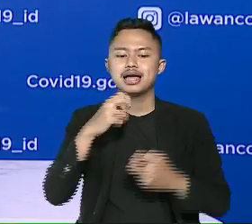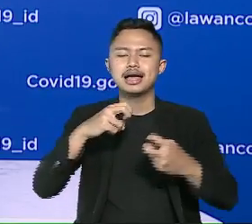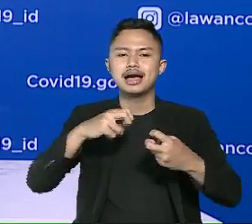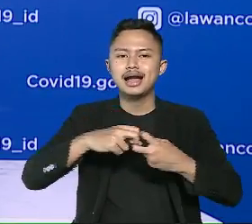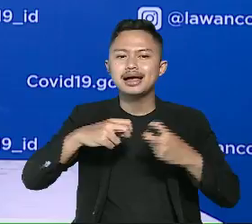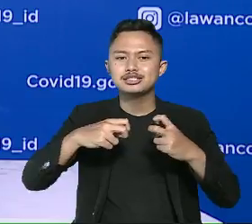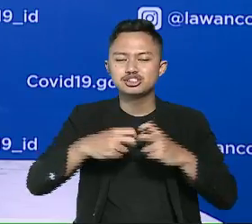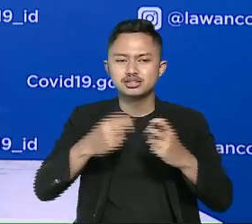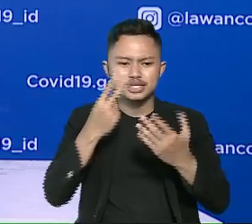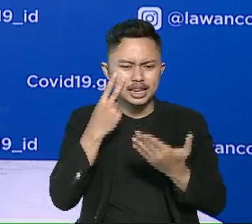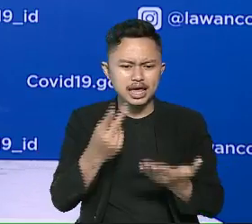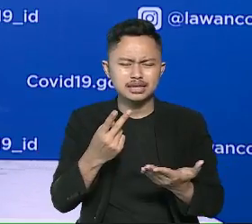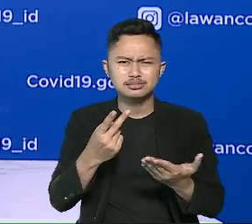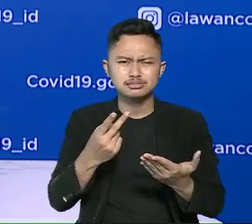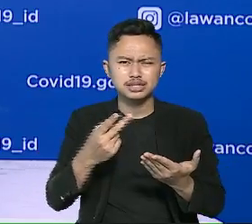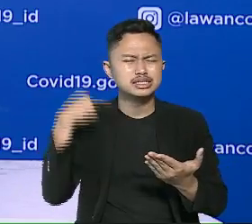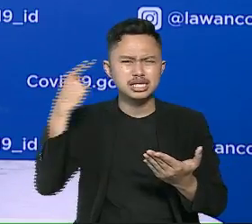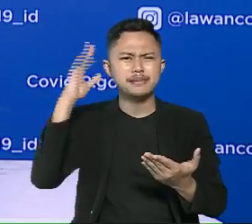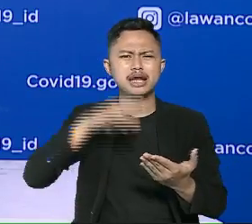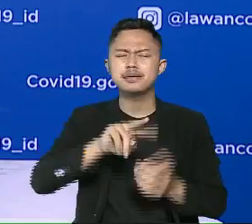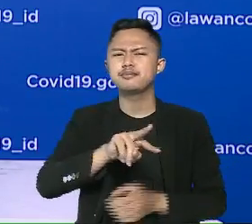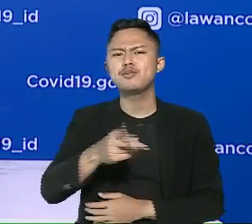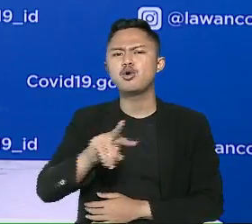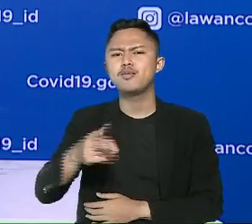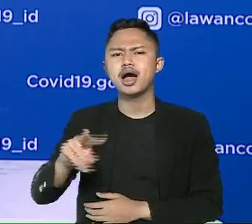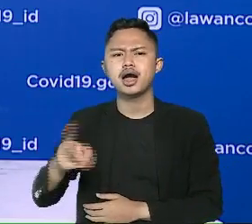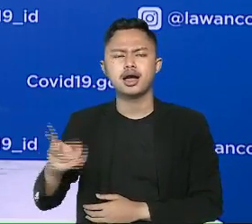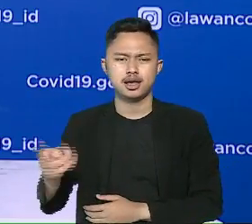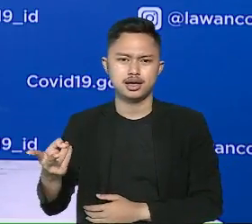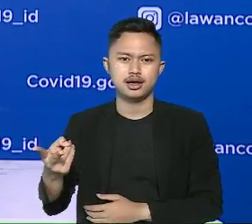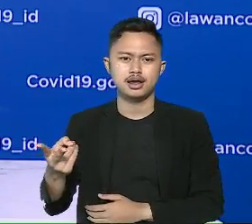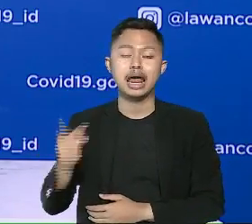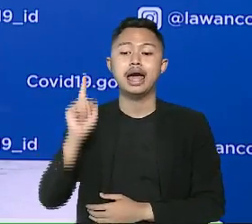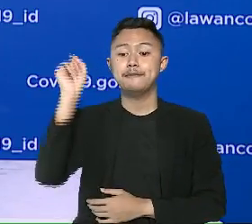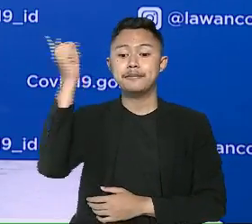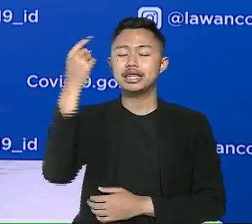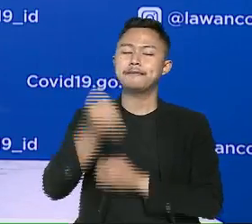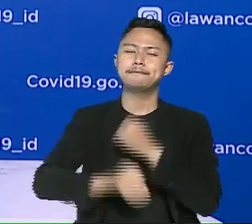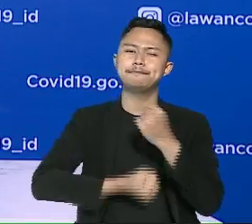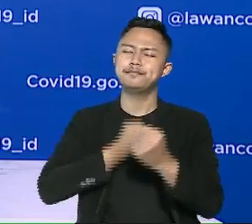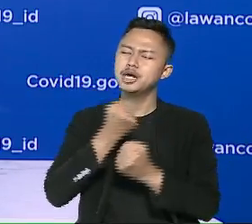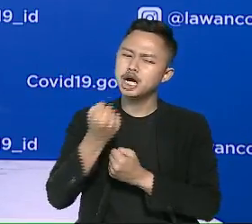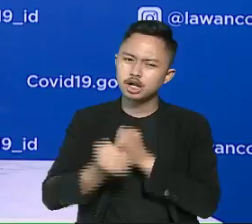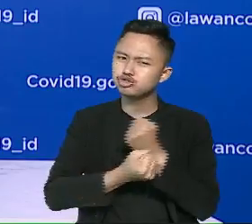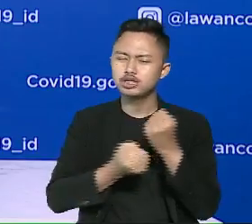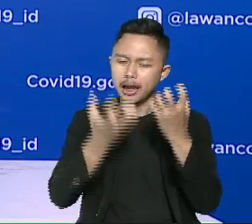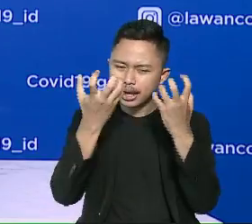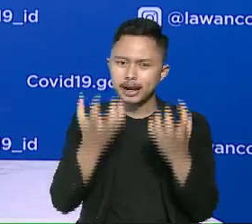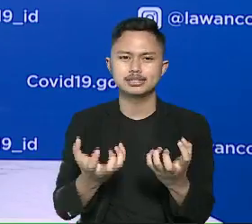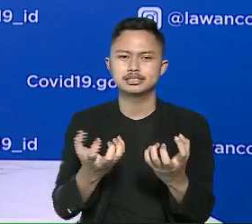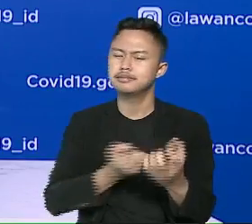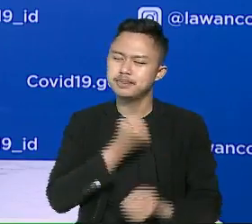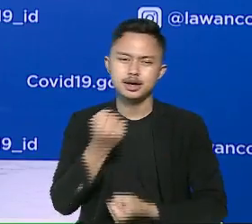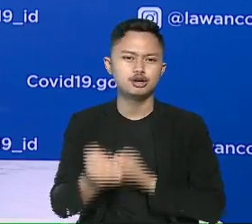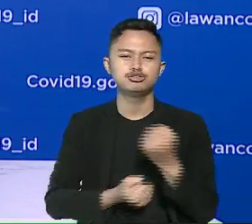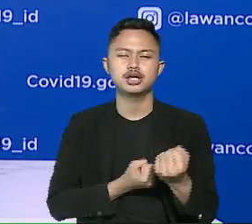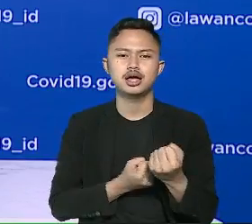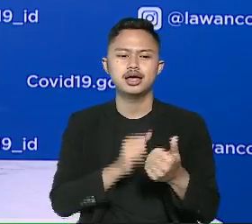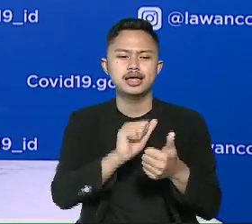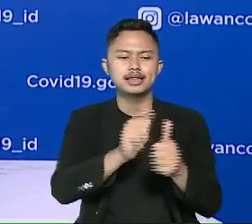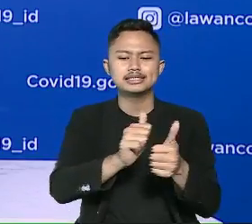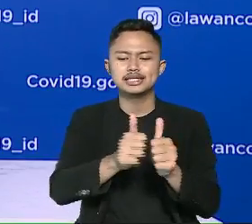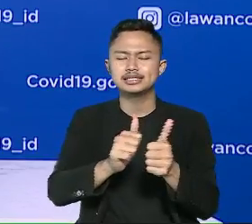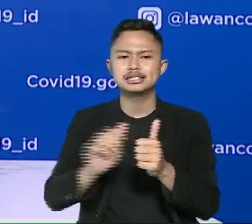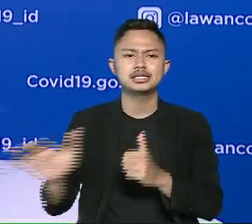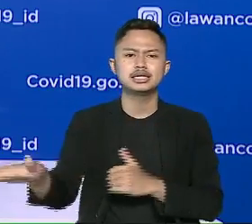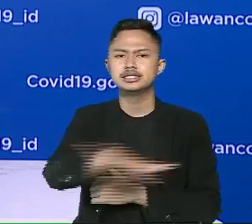tersebut sangat dinamis. Pemerintah berupaya keras menjadikan setiap metode testing yang dipersyaratkan dapat terakses